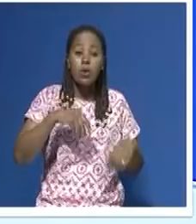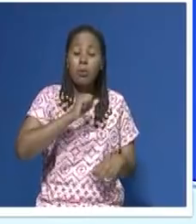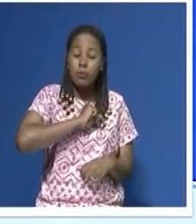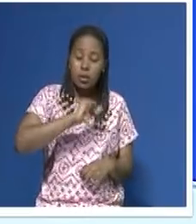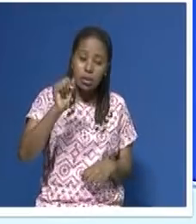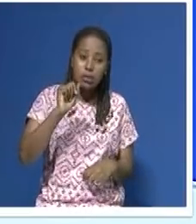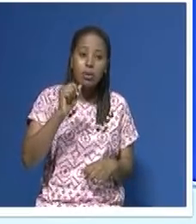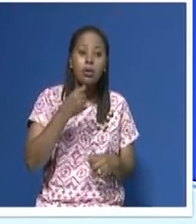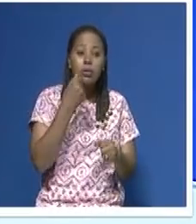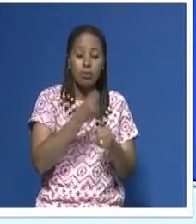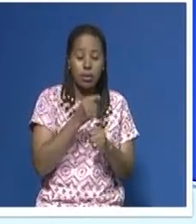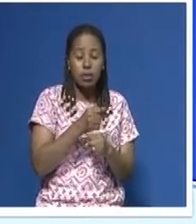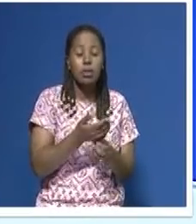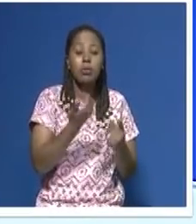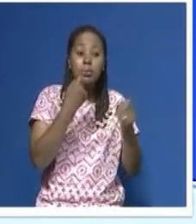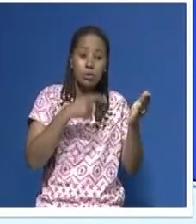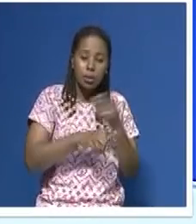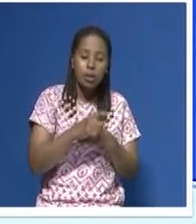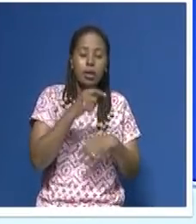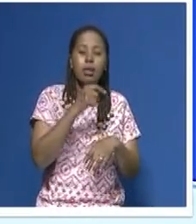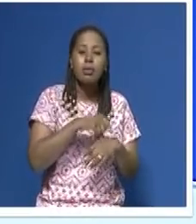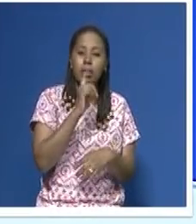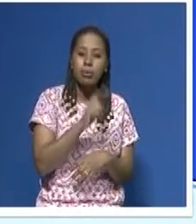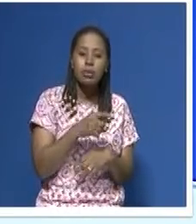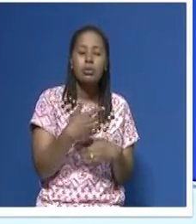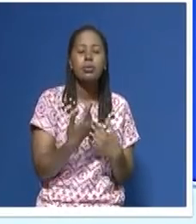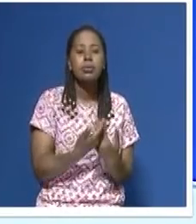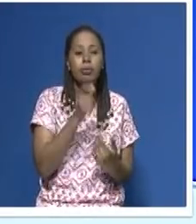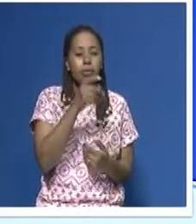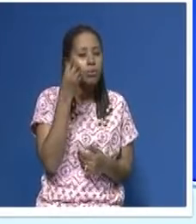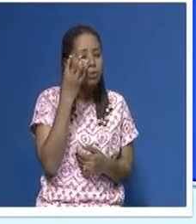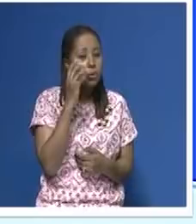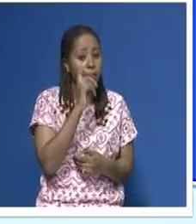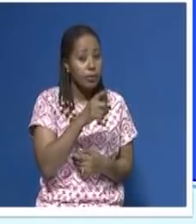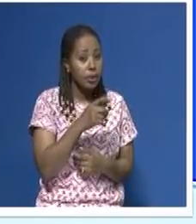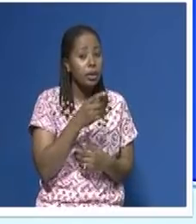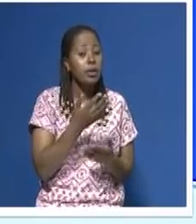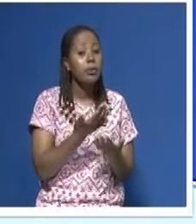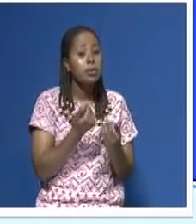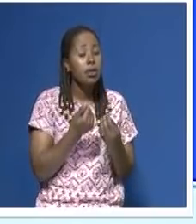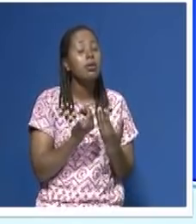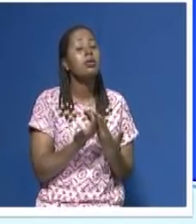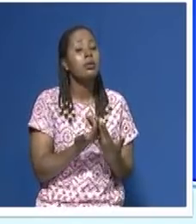kufanya virus clearance kwa kipindi ambacho yule mgonjwa ambao alikuwa exposed,